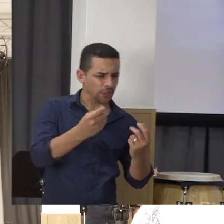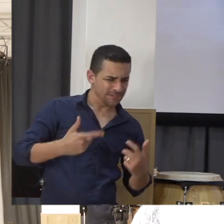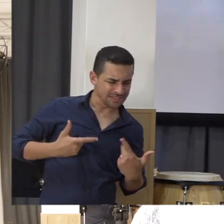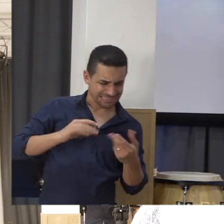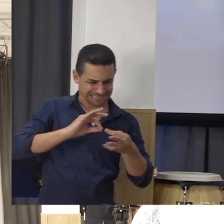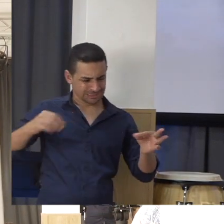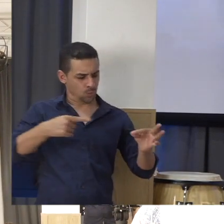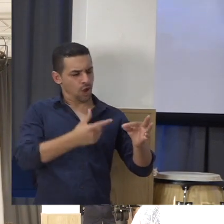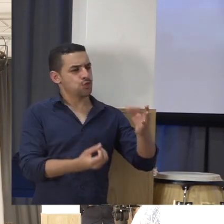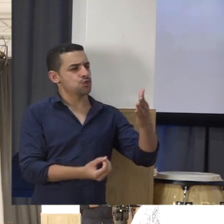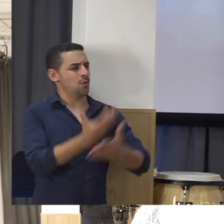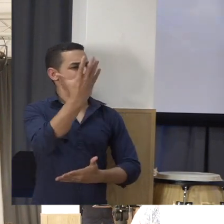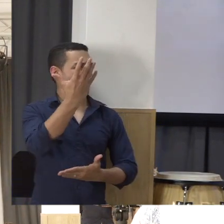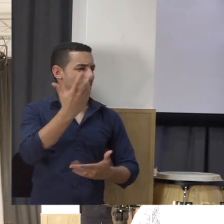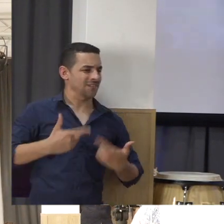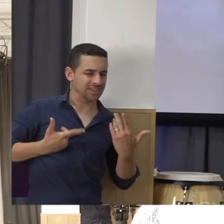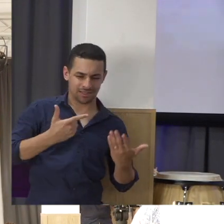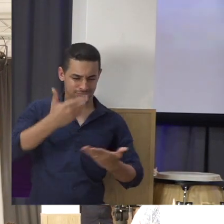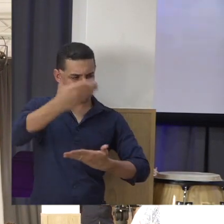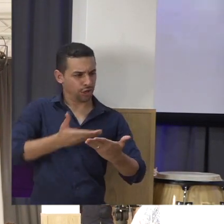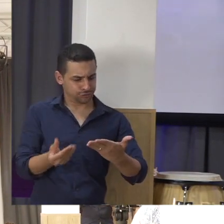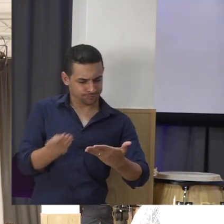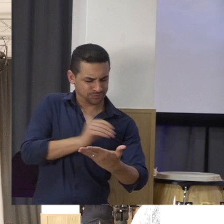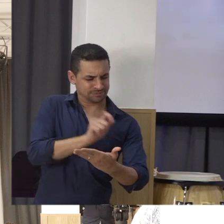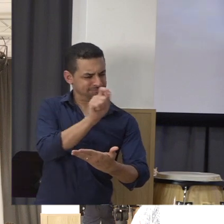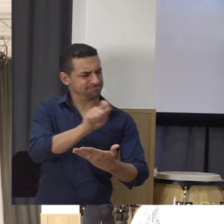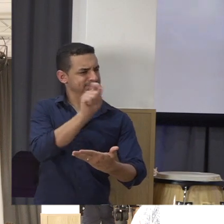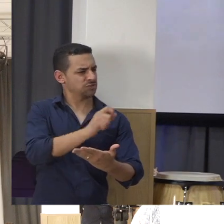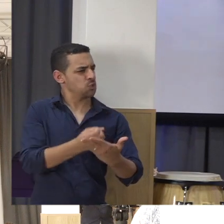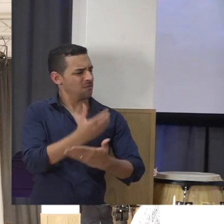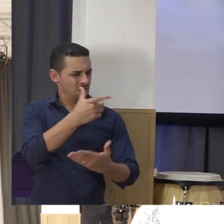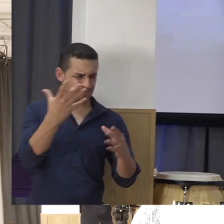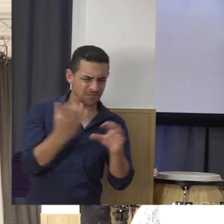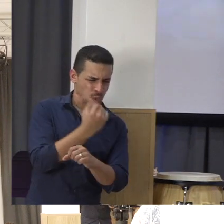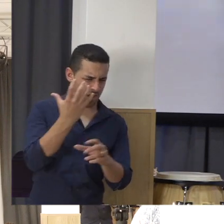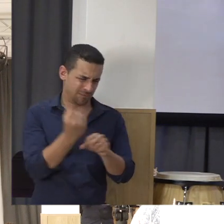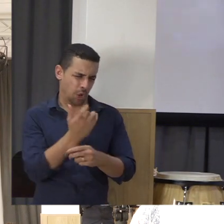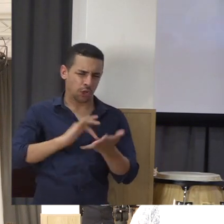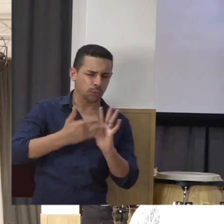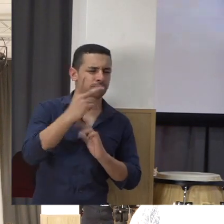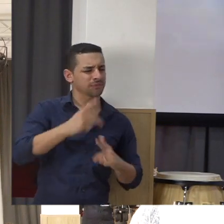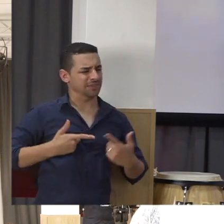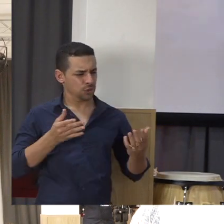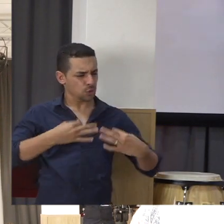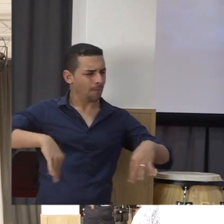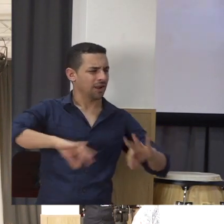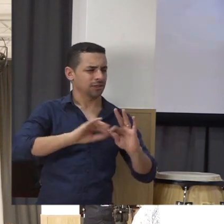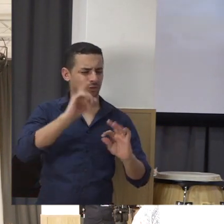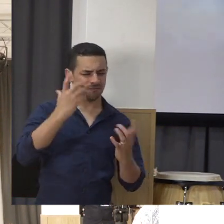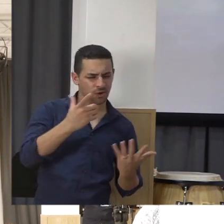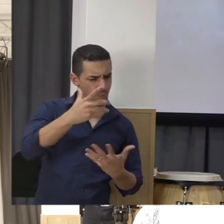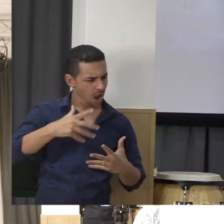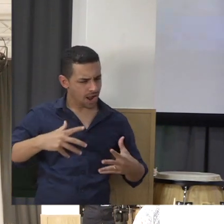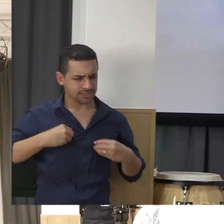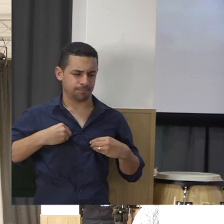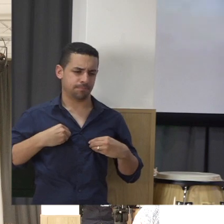histoire nouvelle. Une victoire à tous les domaines, dans tous les domaines de ta vie. Le Seigneur veut que tu